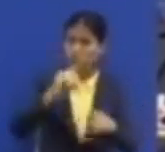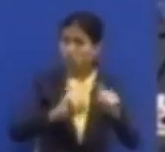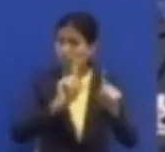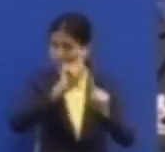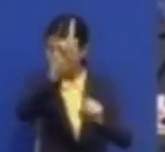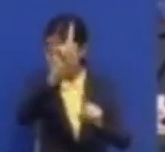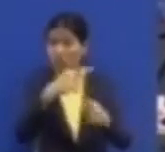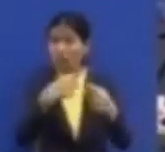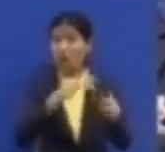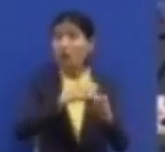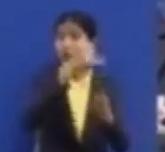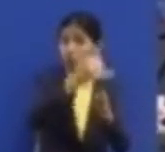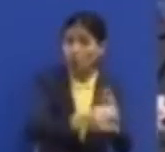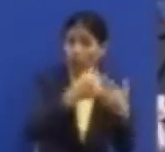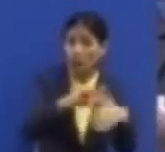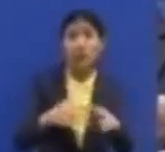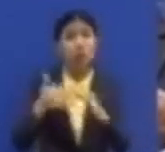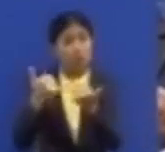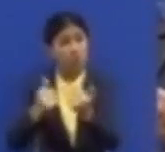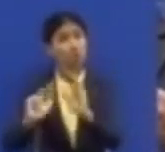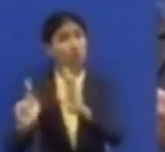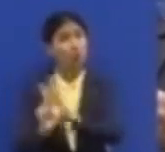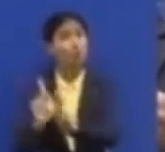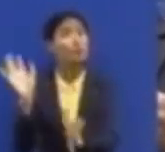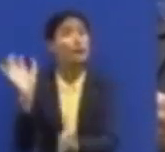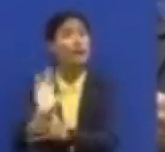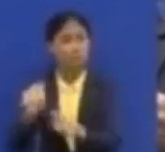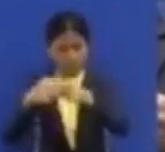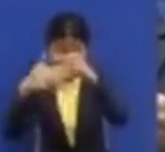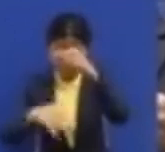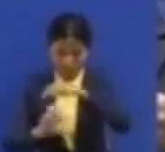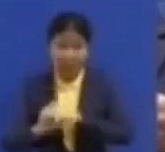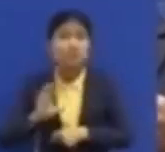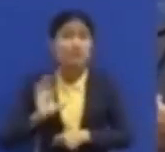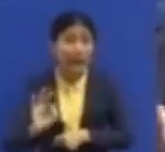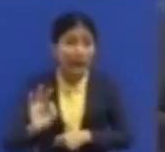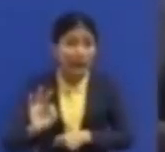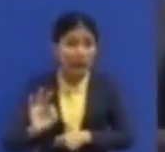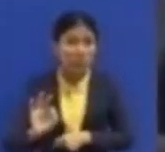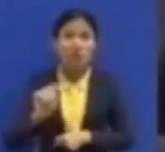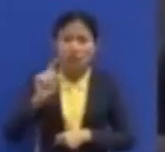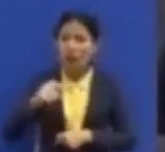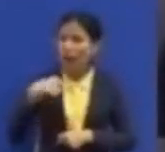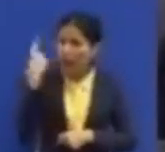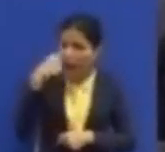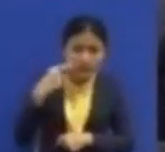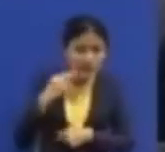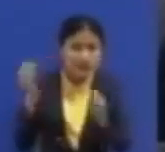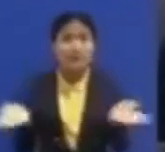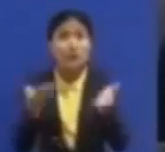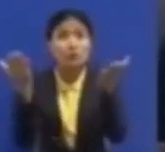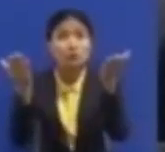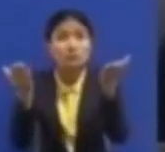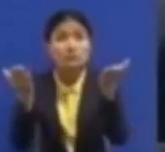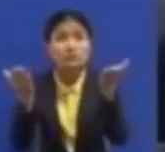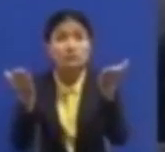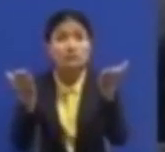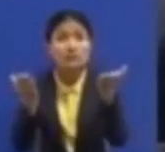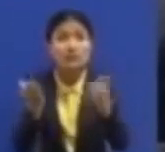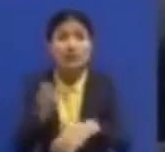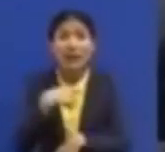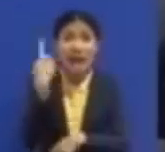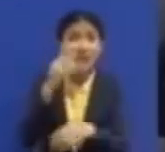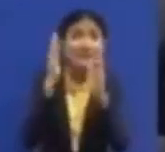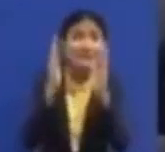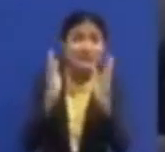ข้อบังคับข้อ59ก็บอกว่าให้ผู้สนับสนุนทั้งสองฝ่าย